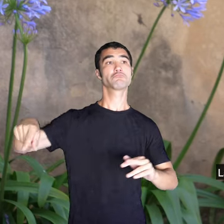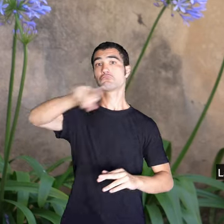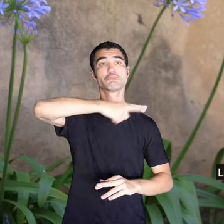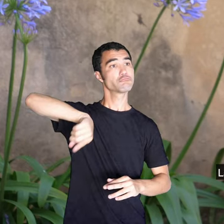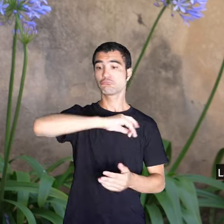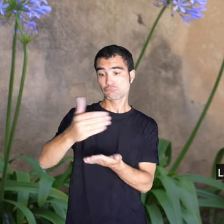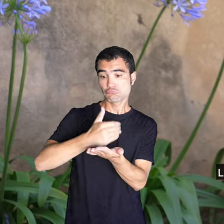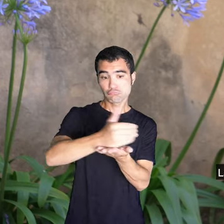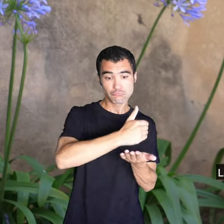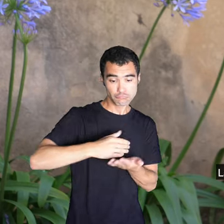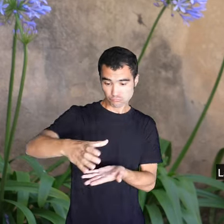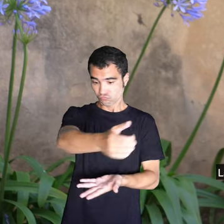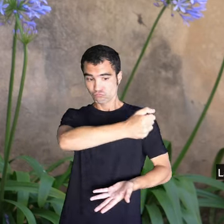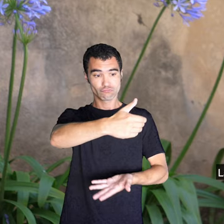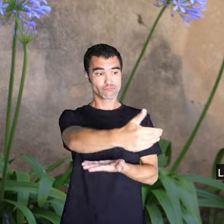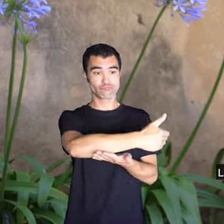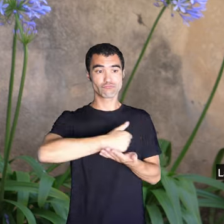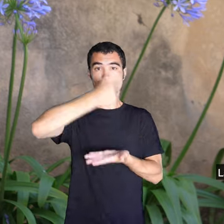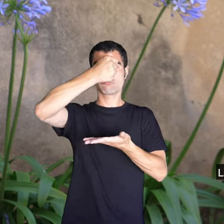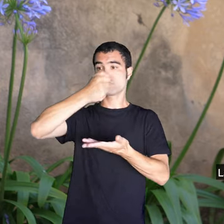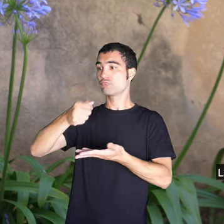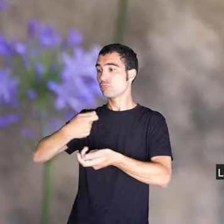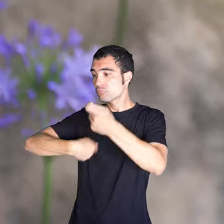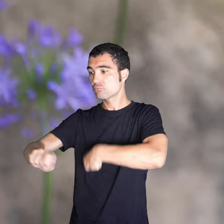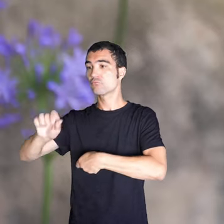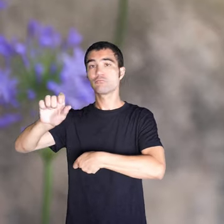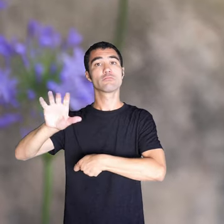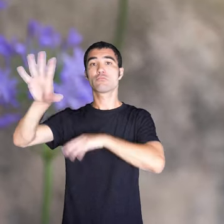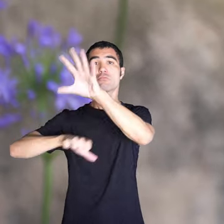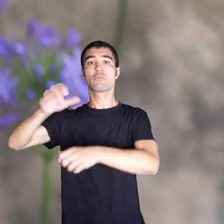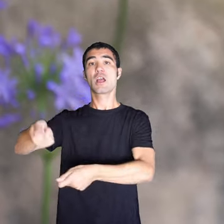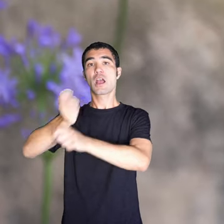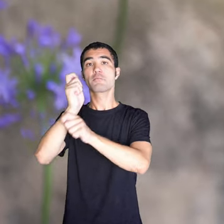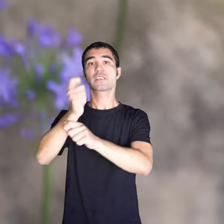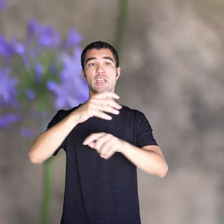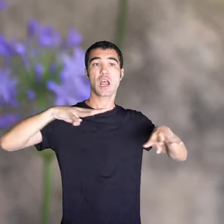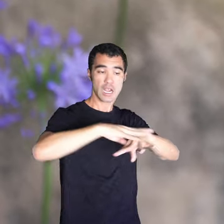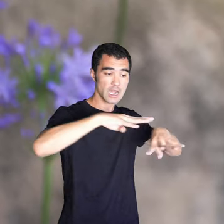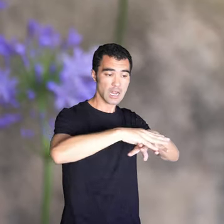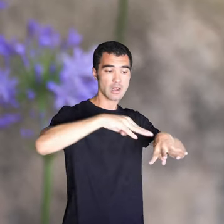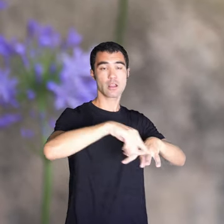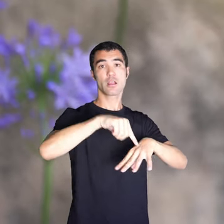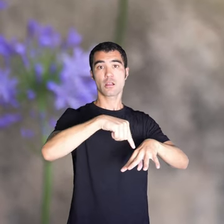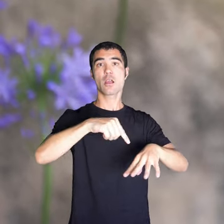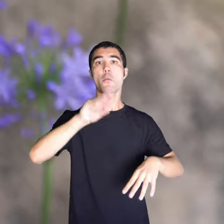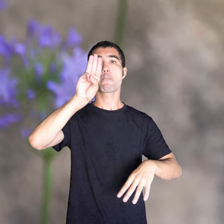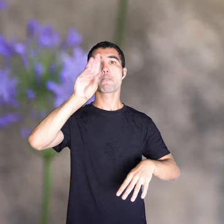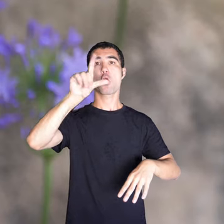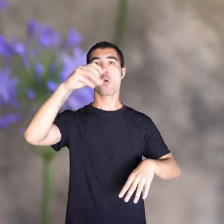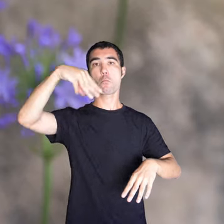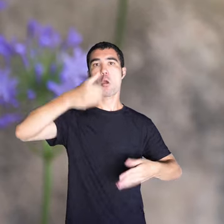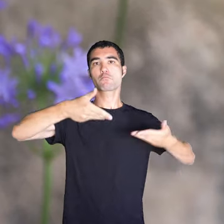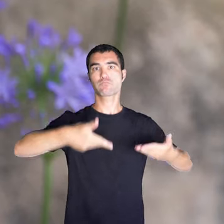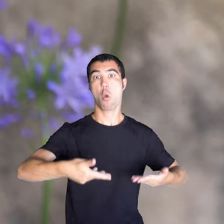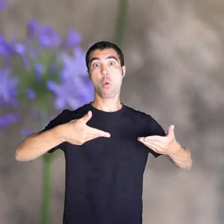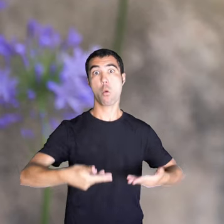el que guanyava ho gastava en coses de pescar, de les xerxes, perquè duen plom